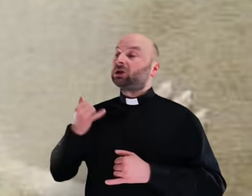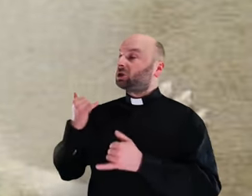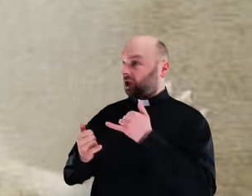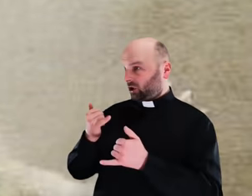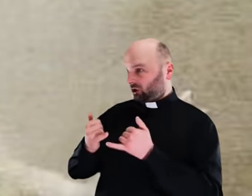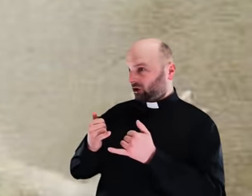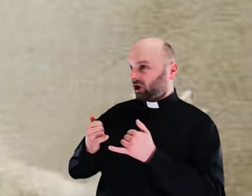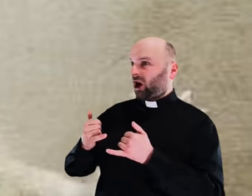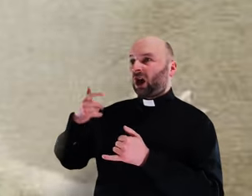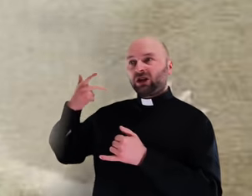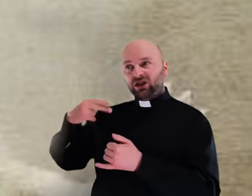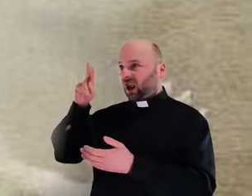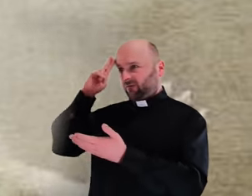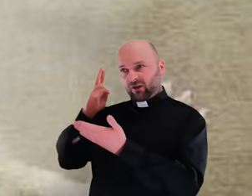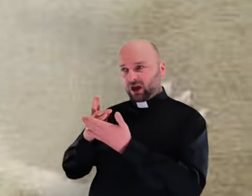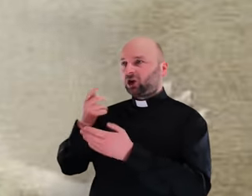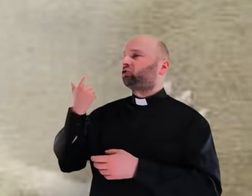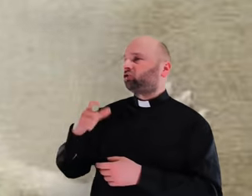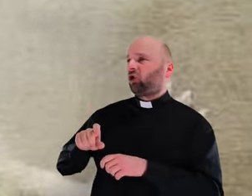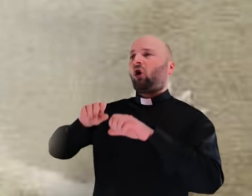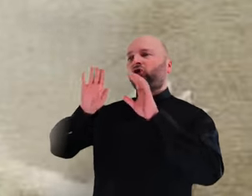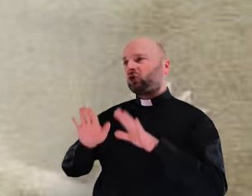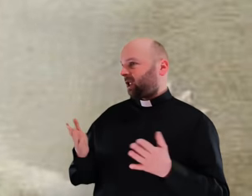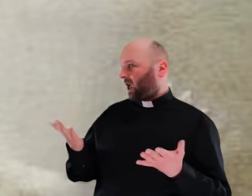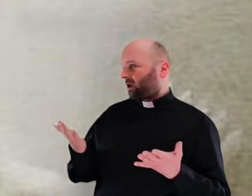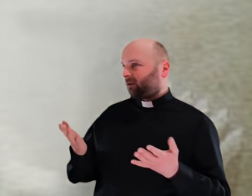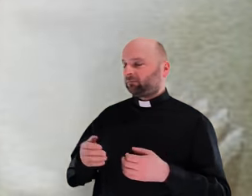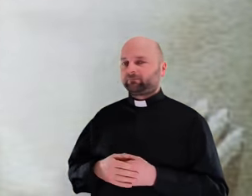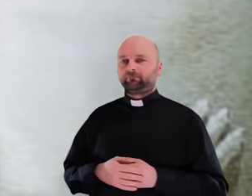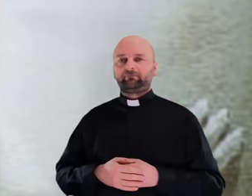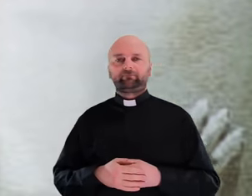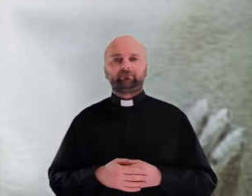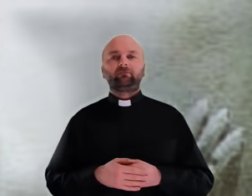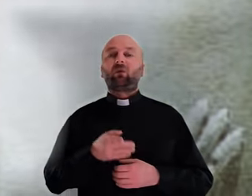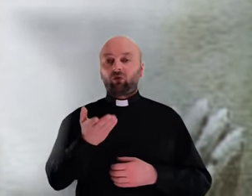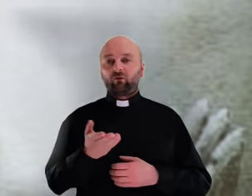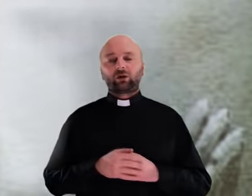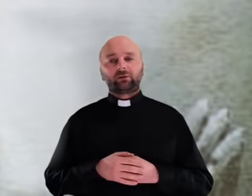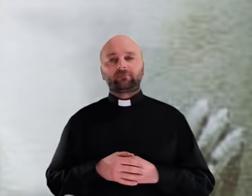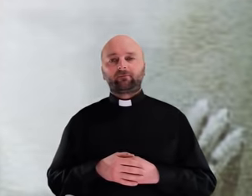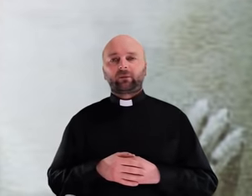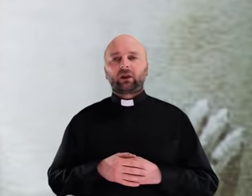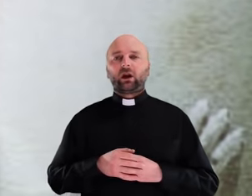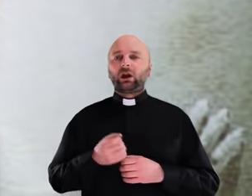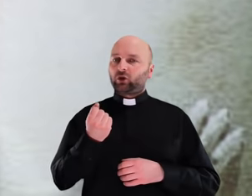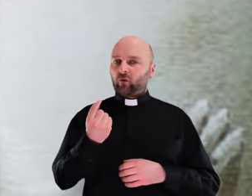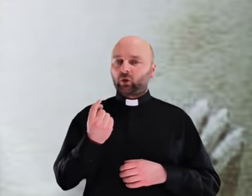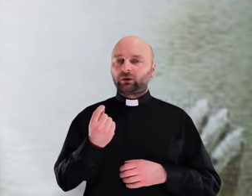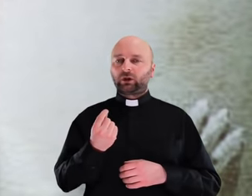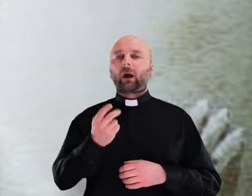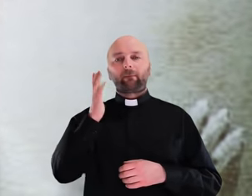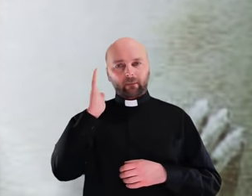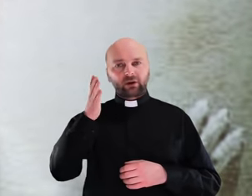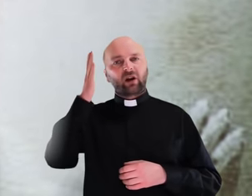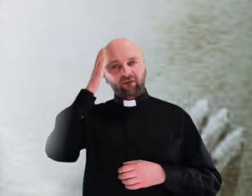Jeśli nie wiara, cóż nam pozostaje? No właśnie, już wkrótce przekonacie się, że